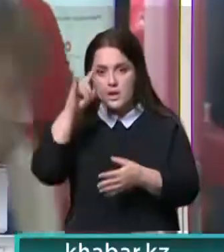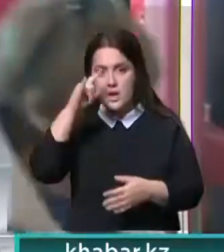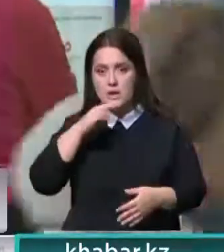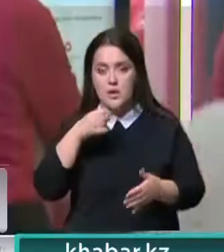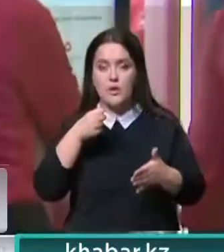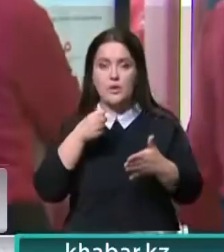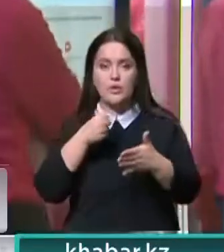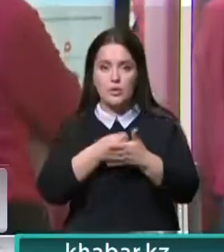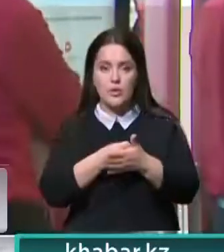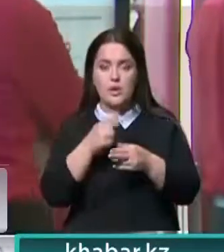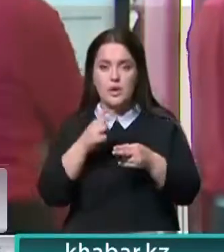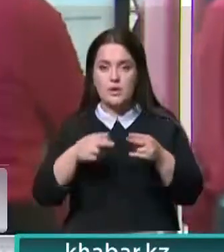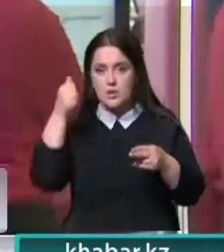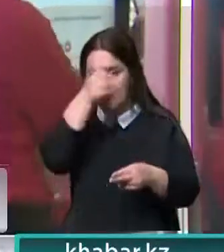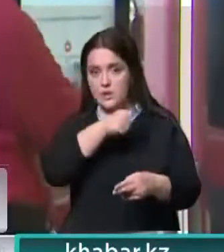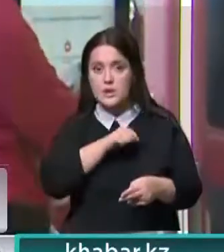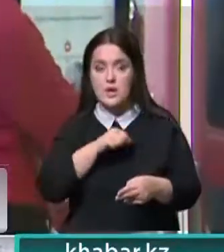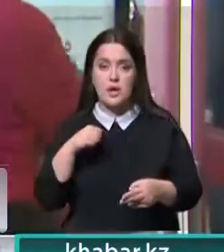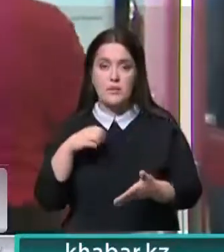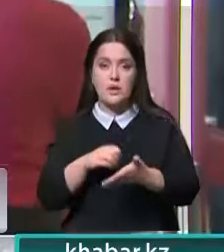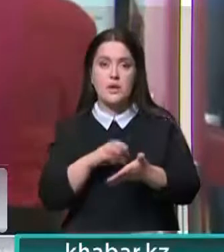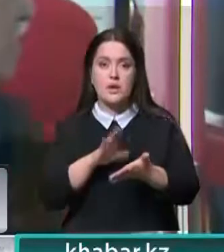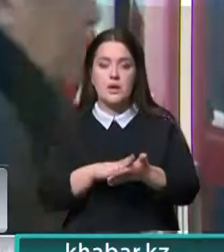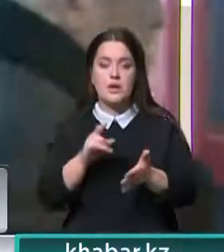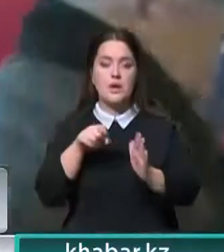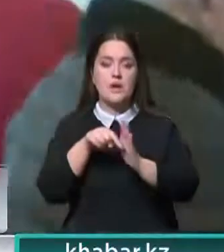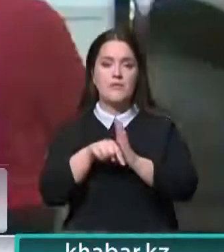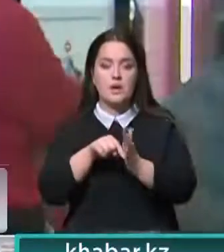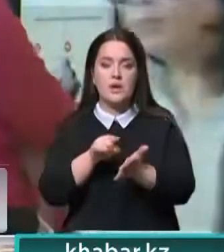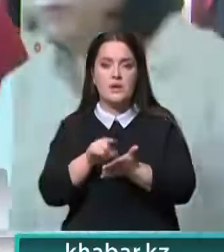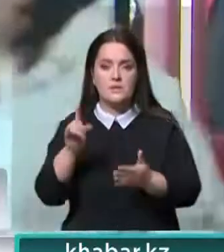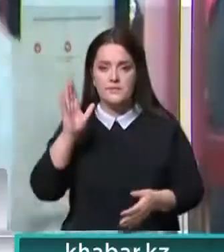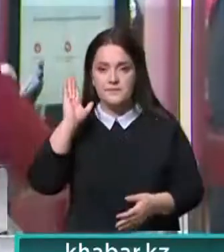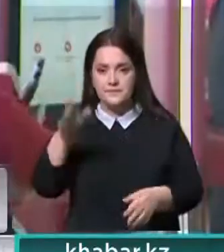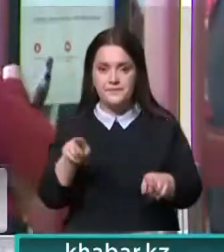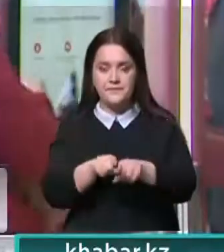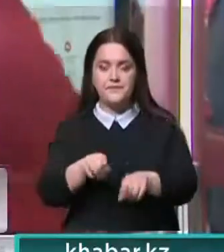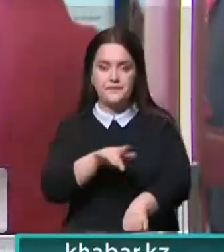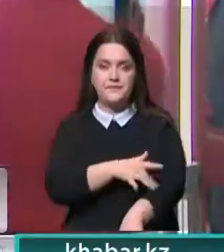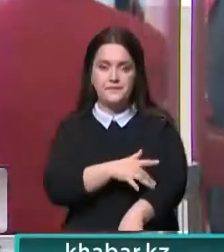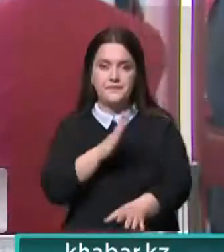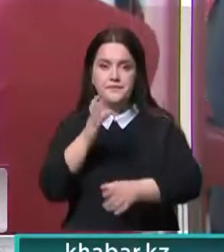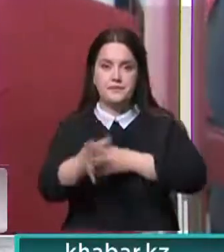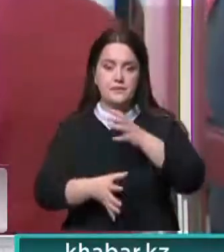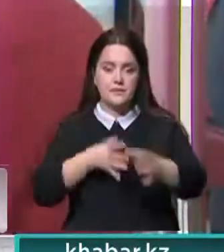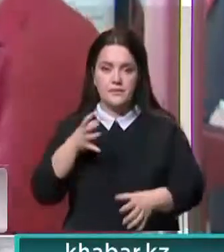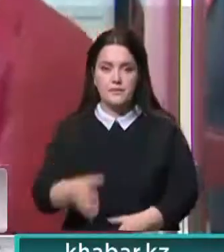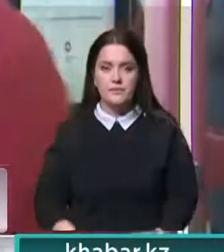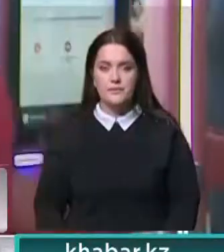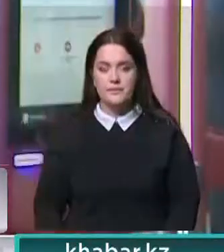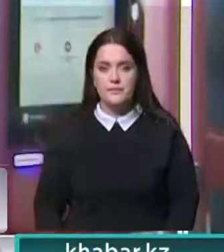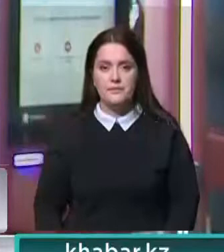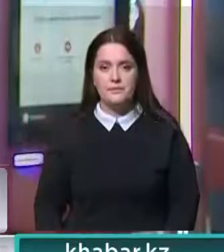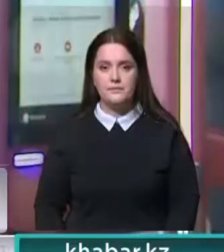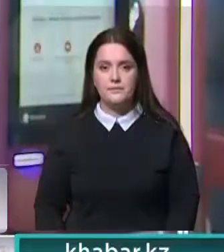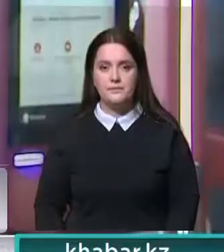конца года. Сейчас самостоятельная регистрация доступна на внутренних рейсах. В будущем такая услуга появится и на международных линиях.